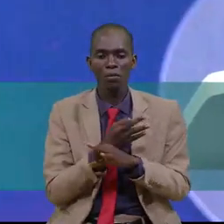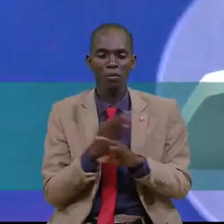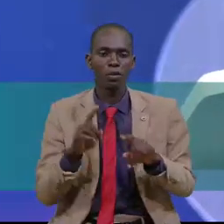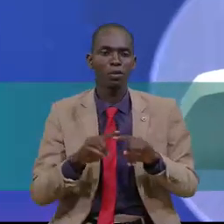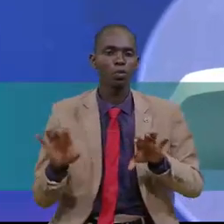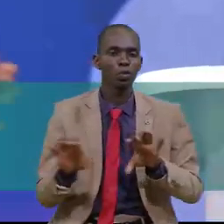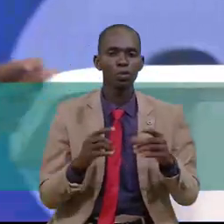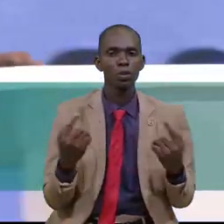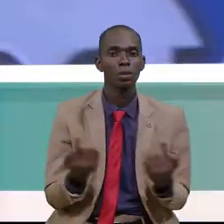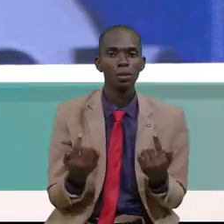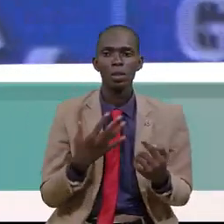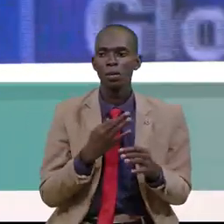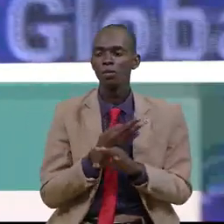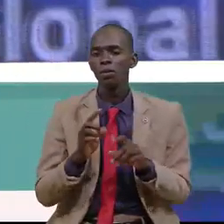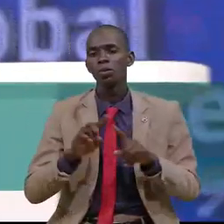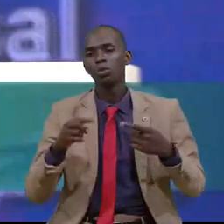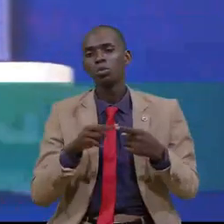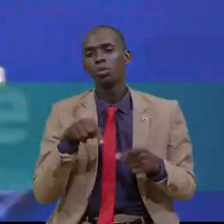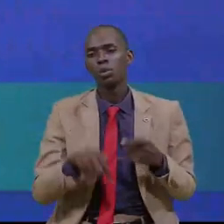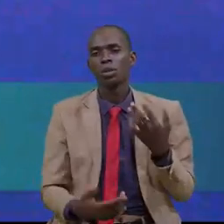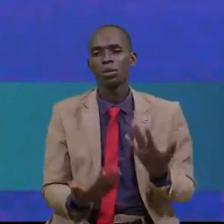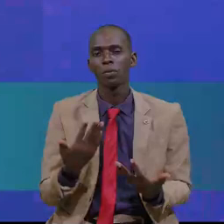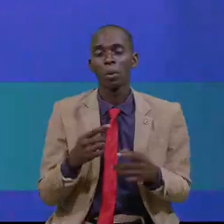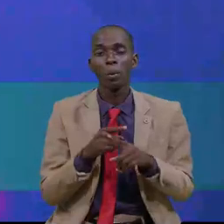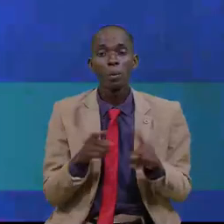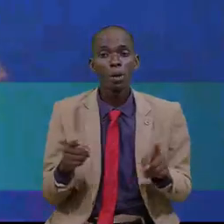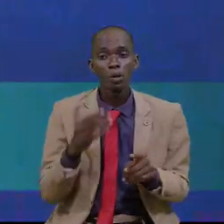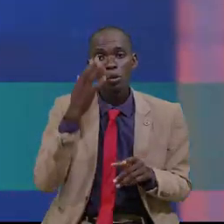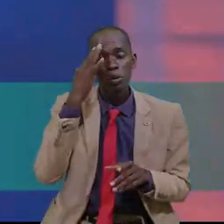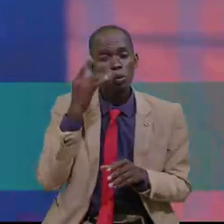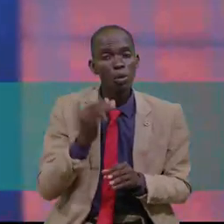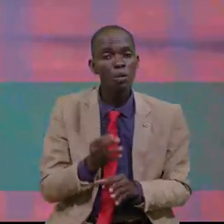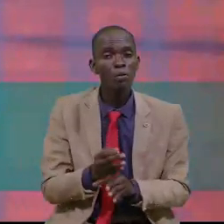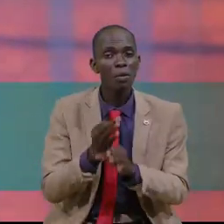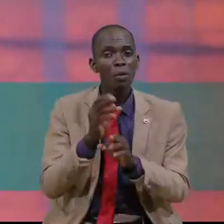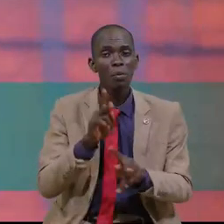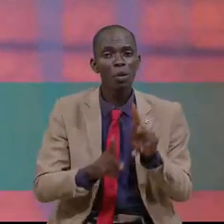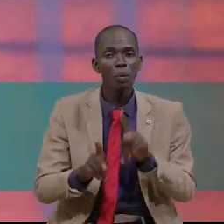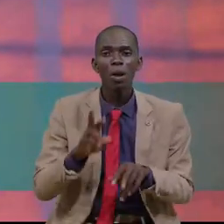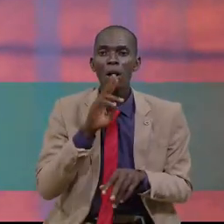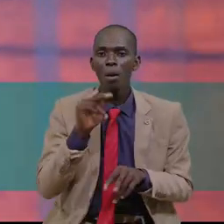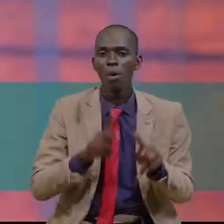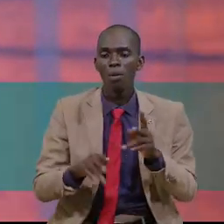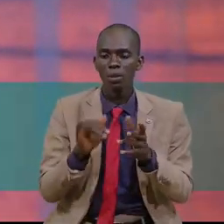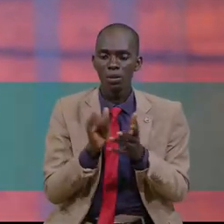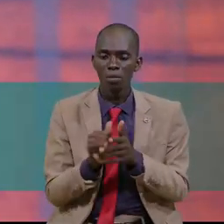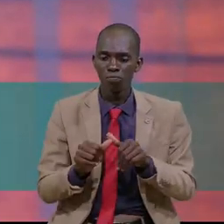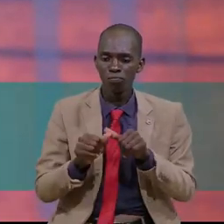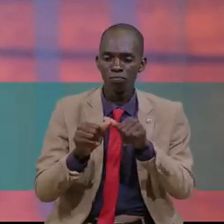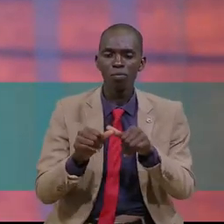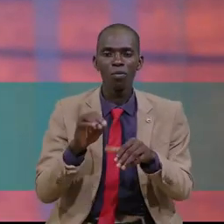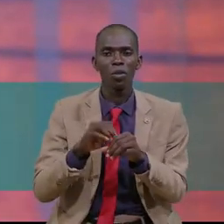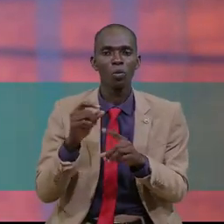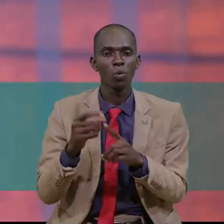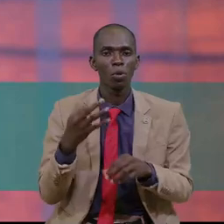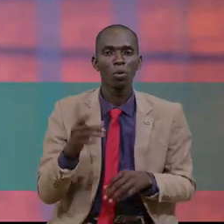libre de péché et libre d'aller en enfer? Mais vous savez, là, les gens fidèles sont ceux-là qui s'attachent à la parole de